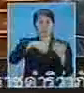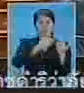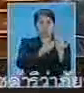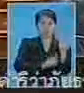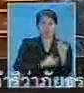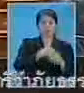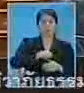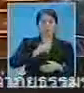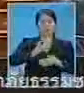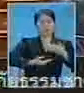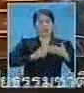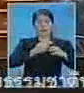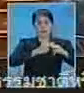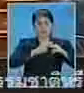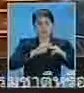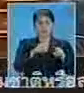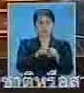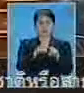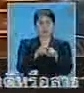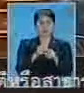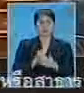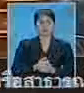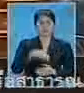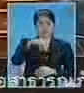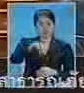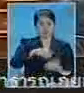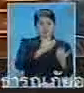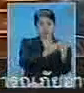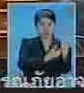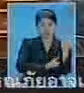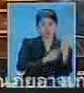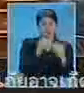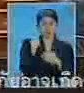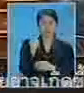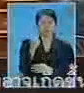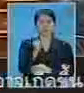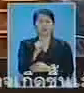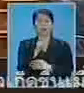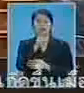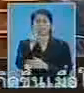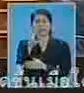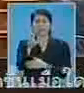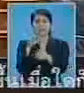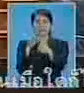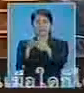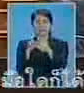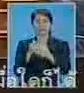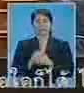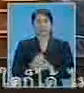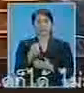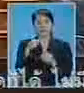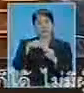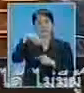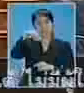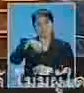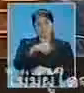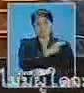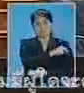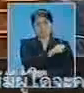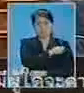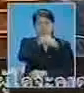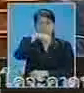เองเหมือนกันนะทางกองสลากก็ถามไปกับทางโรงพยาบาลศิริราช